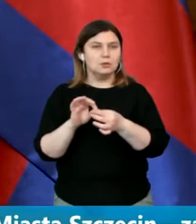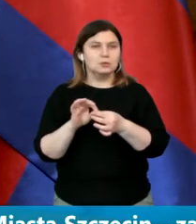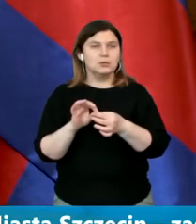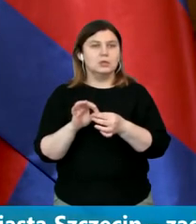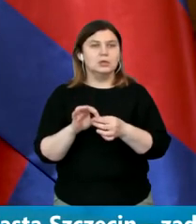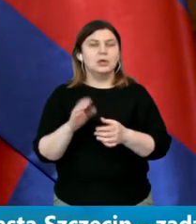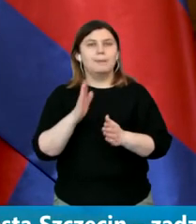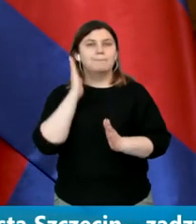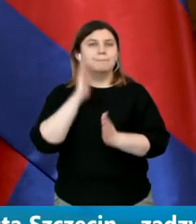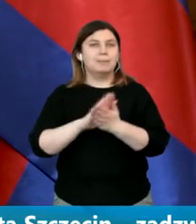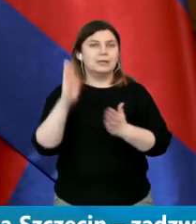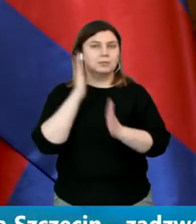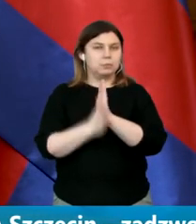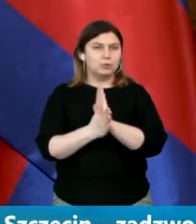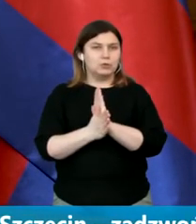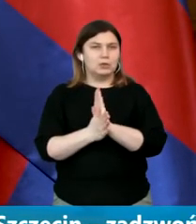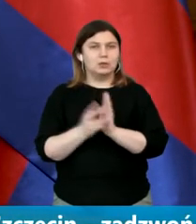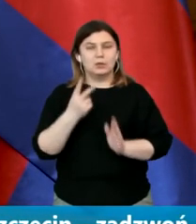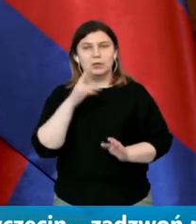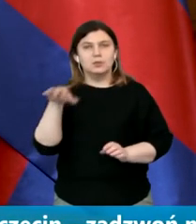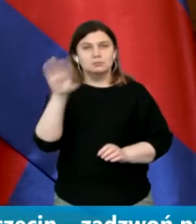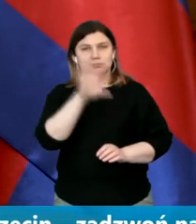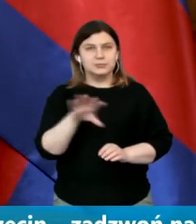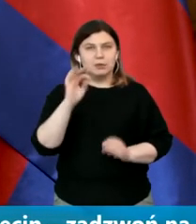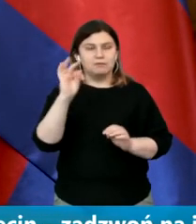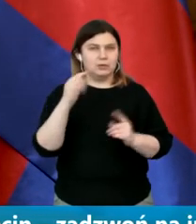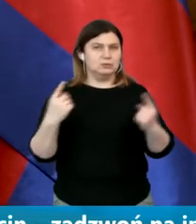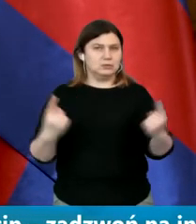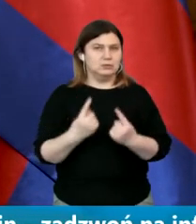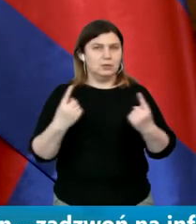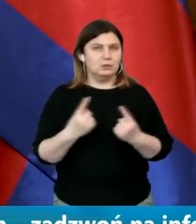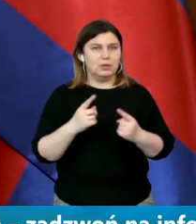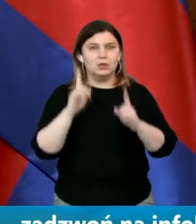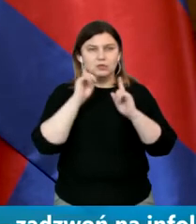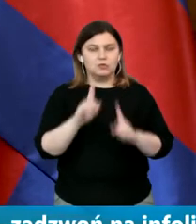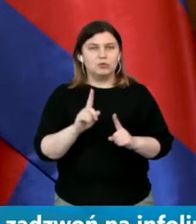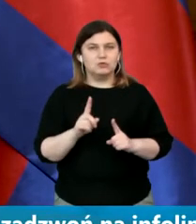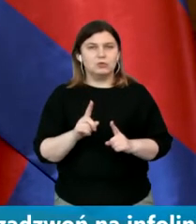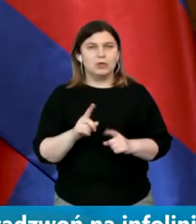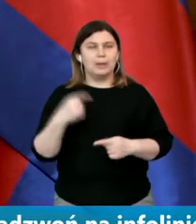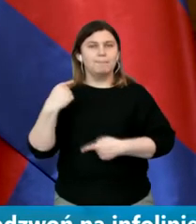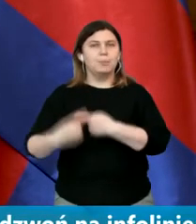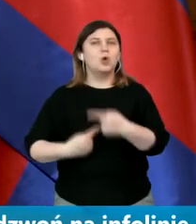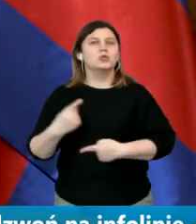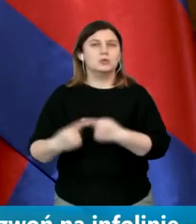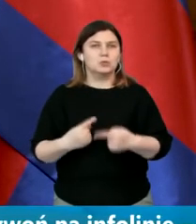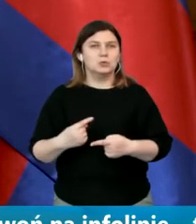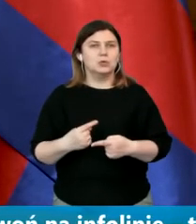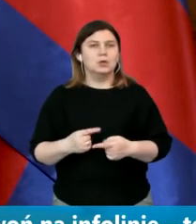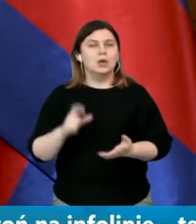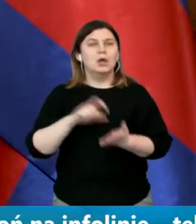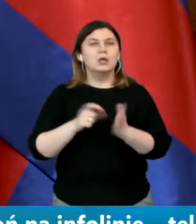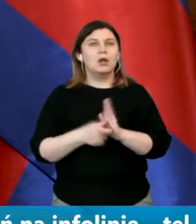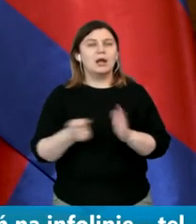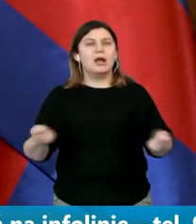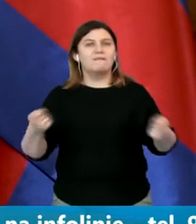już bezpośredni, przyjrzymy się Pani sytuacji. Rzeczywiście jest taka procedura, że w lokalach